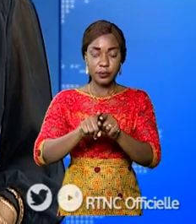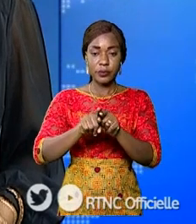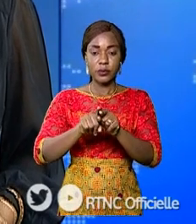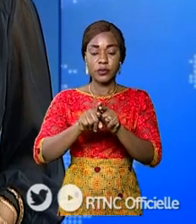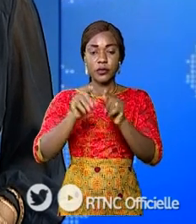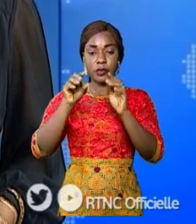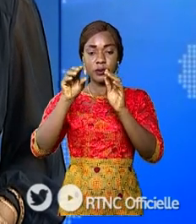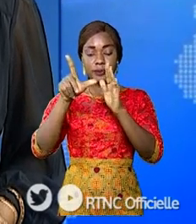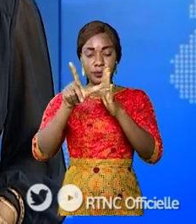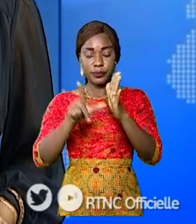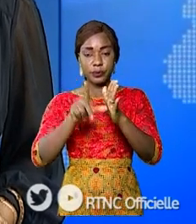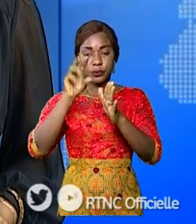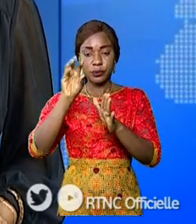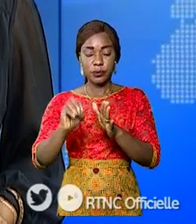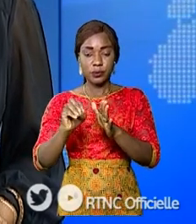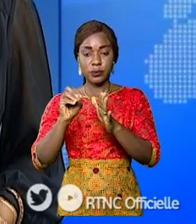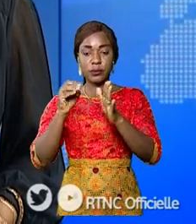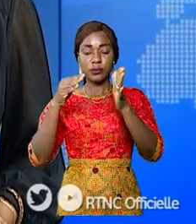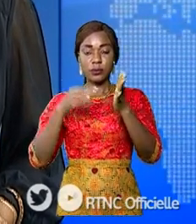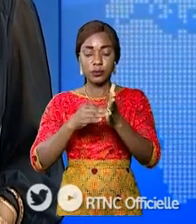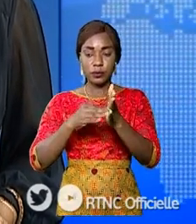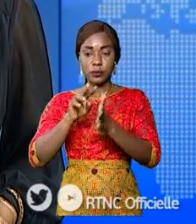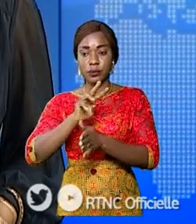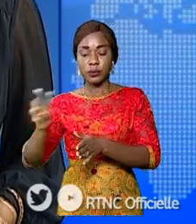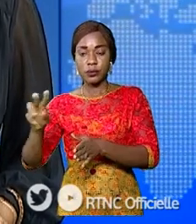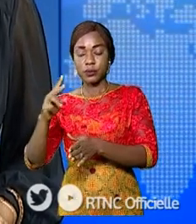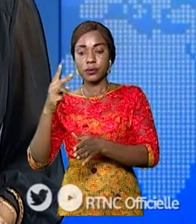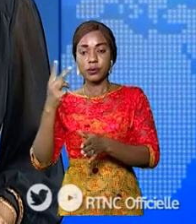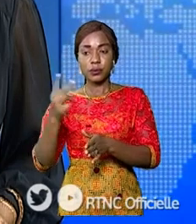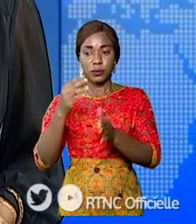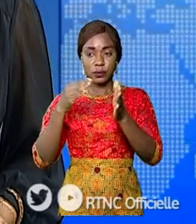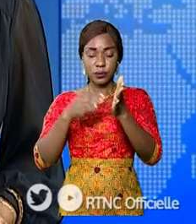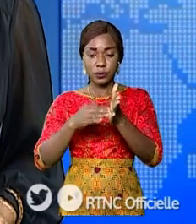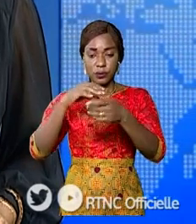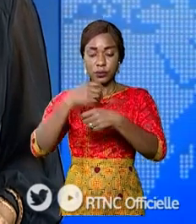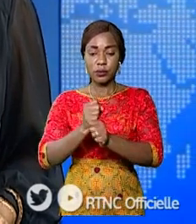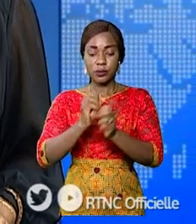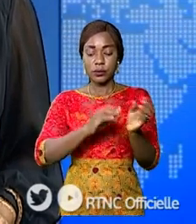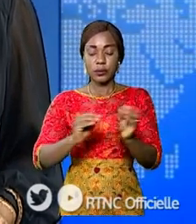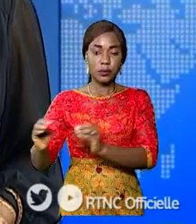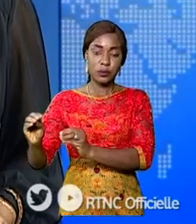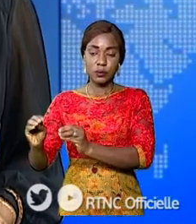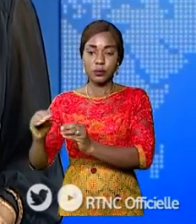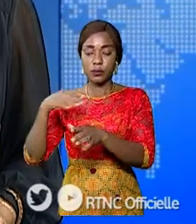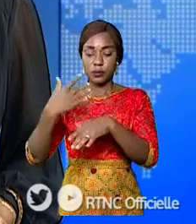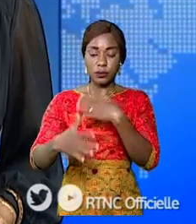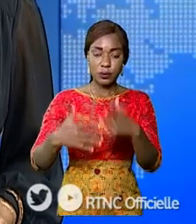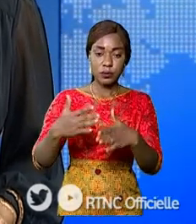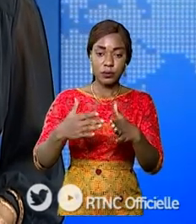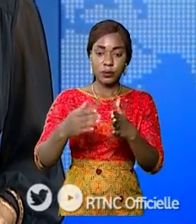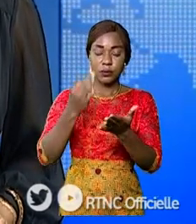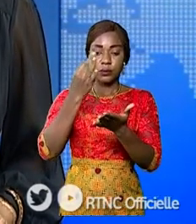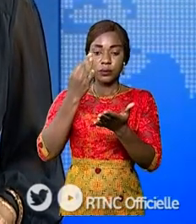09/24 du 21 mai 2009 portant création organisation et fonctionnement du